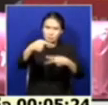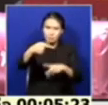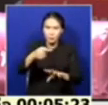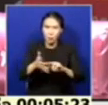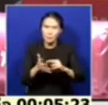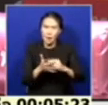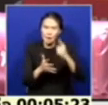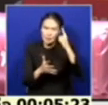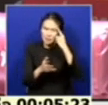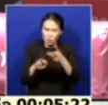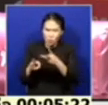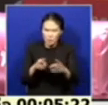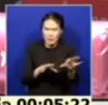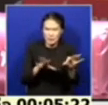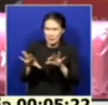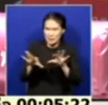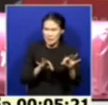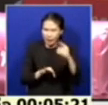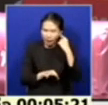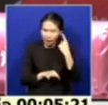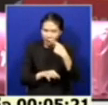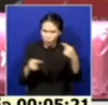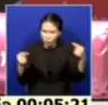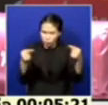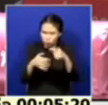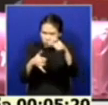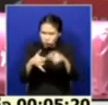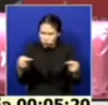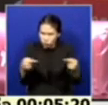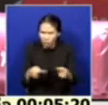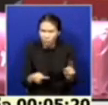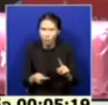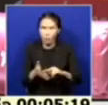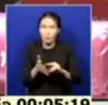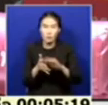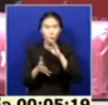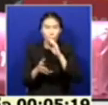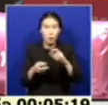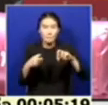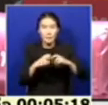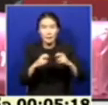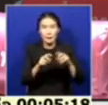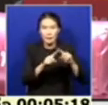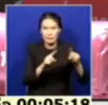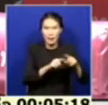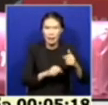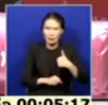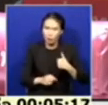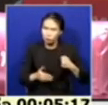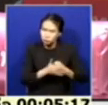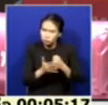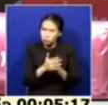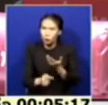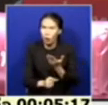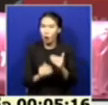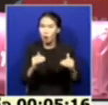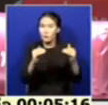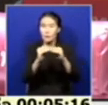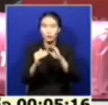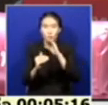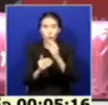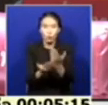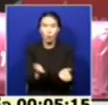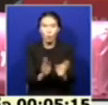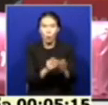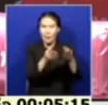การเมืองมันมีอย่างนั้นด้วยเหรอครับเพราะนั้นคนที่เป็นทูตกิตติมศักดิ์มีก